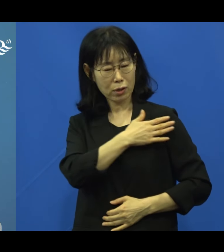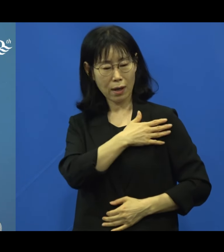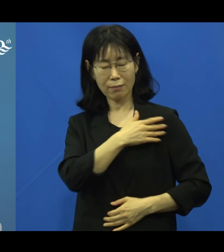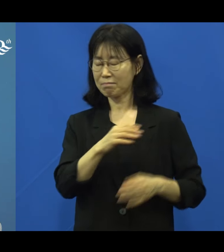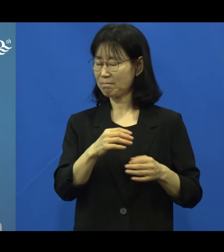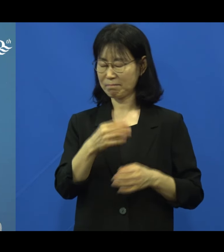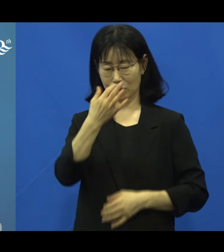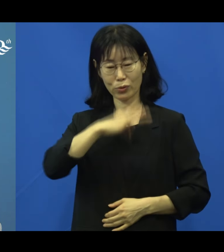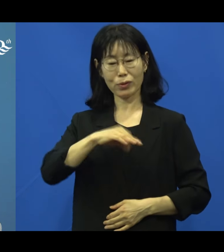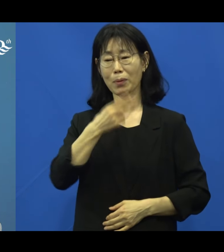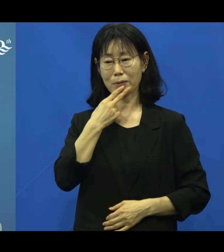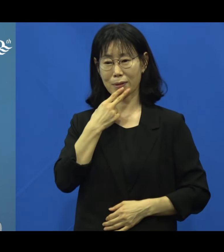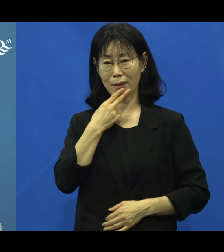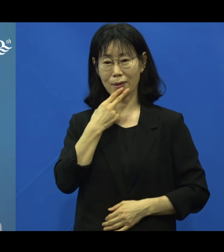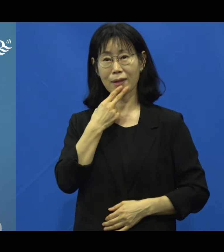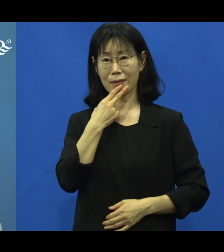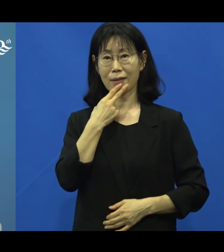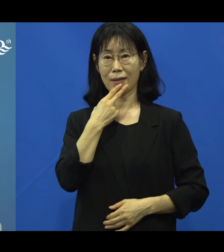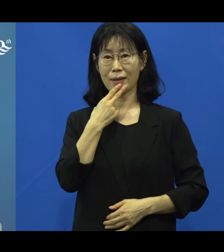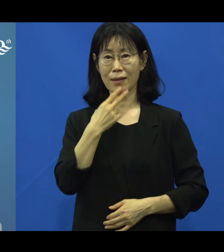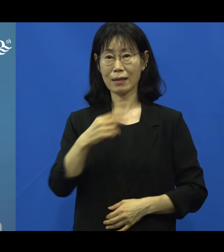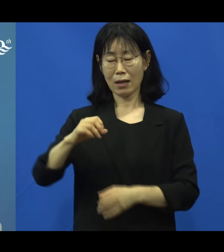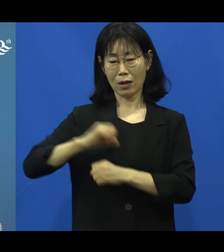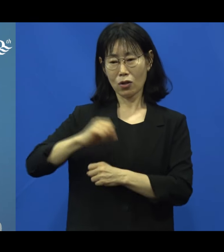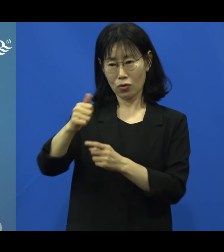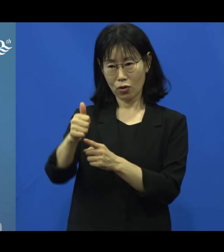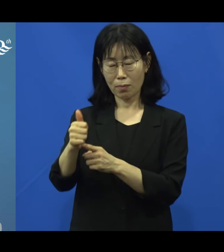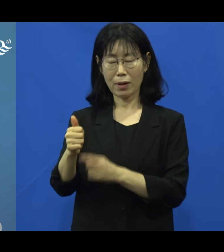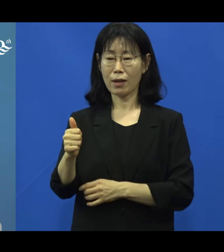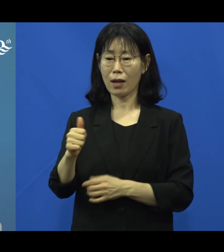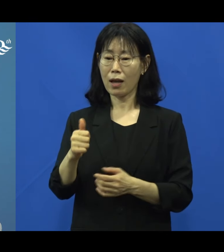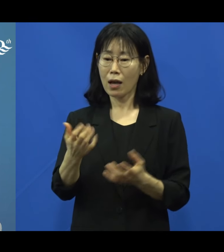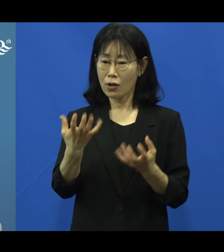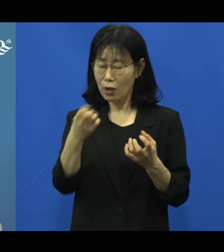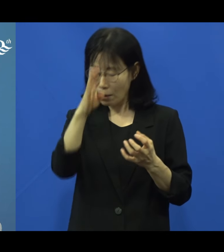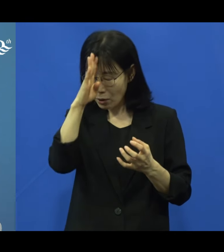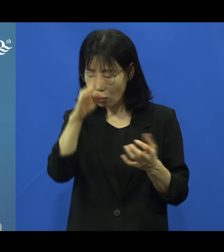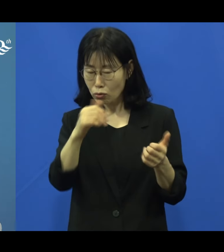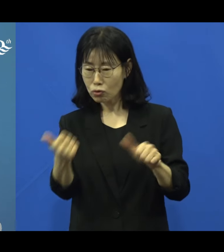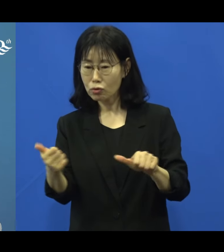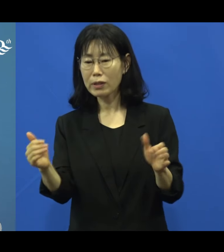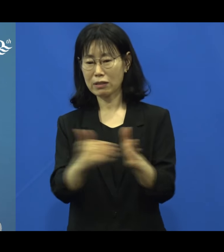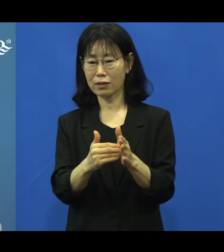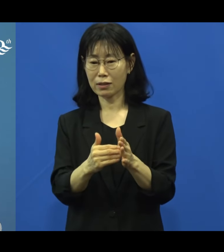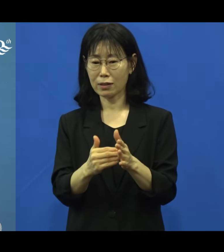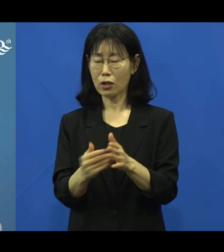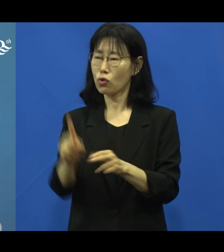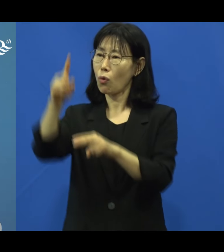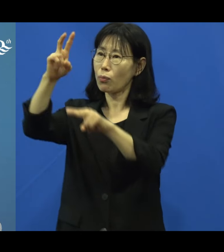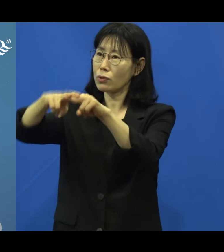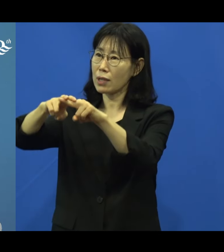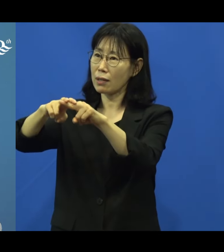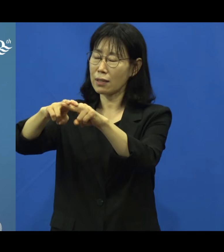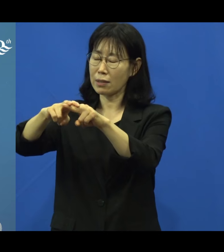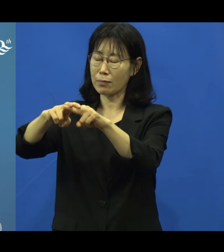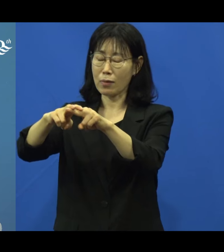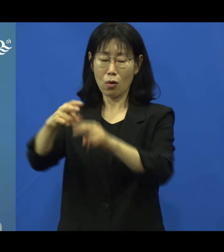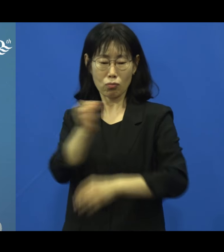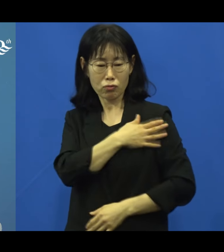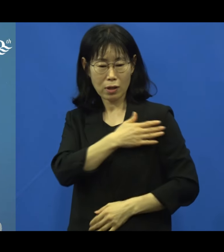무슨 성공이 무슨 의미가 있어요, 여러분. 나만의 그 성공이 무슨 의미가, 그 훈장이 무슨 의미가 있느냐. 아무 의미가 없어요.